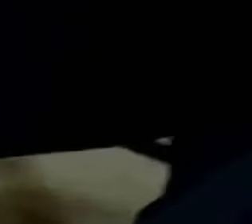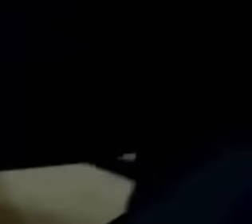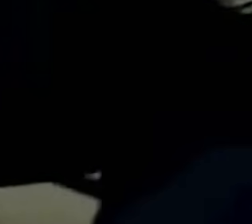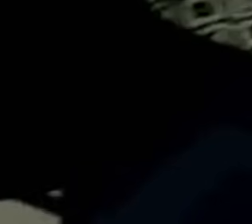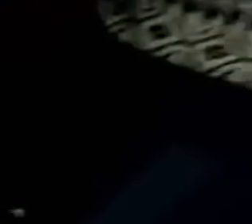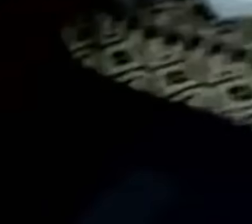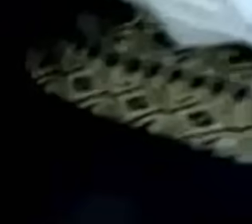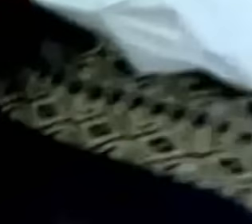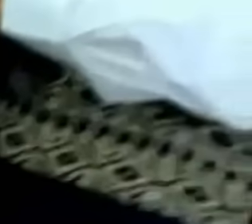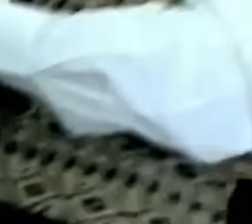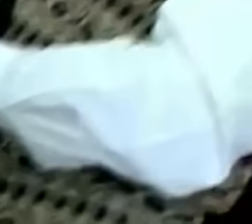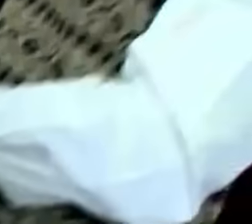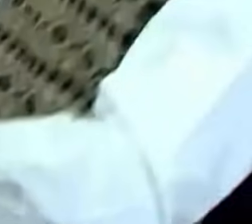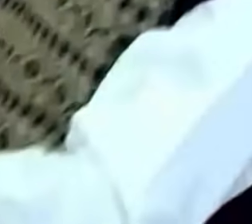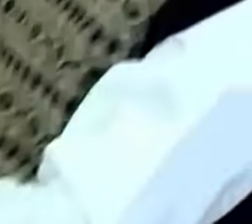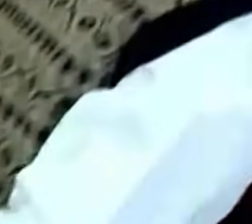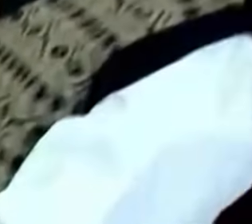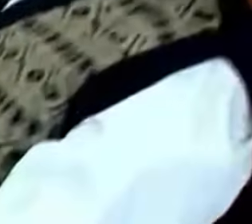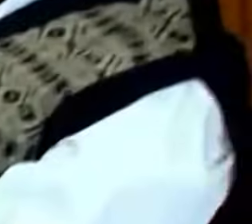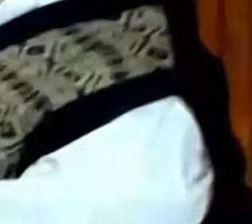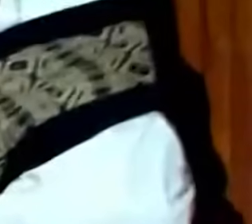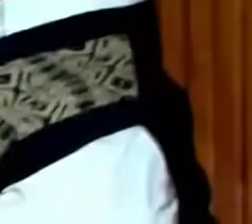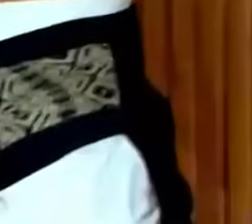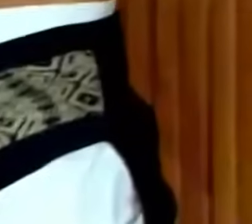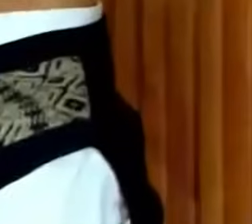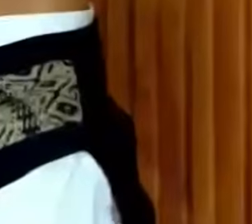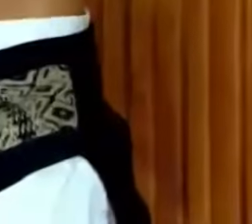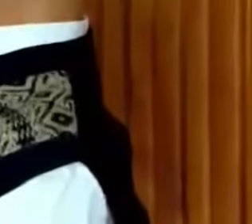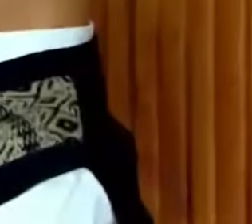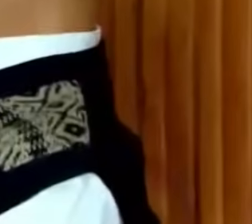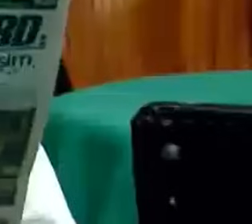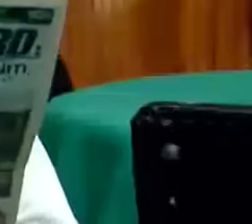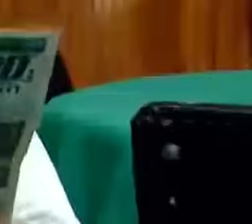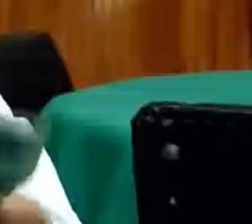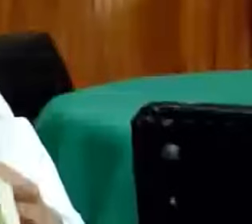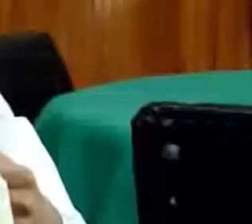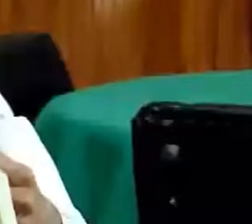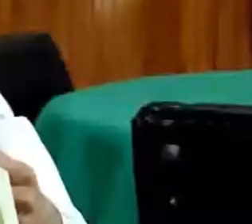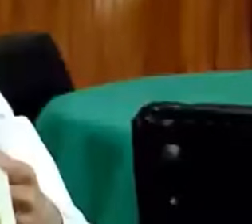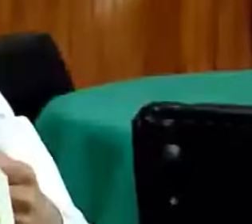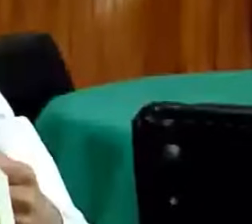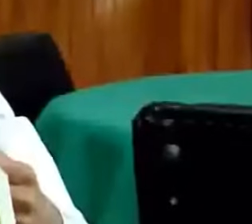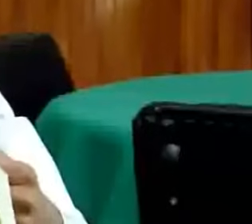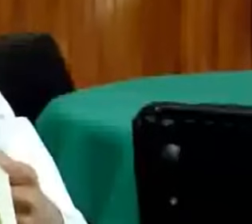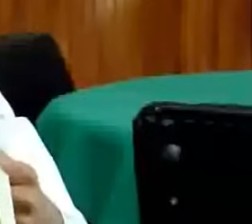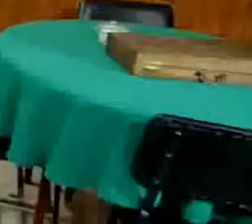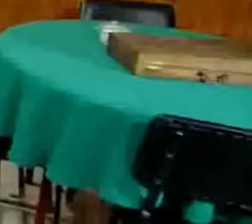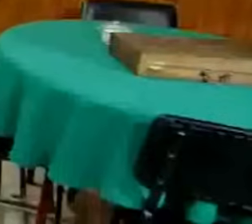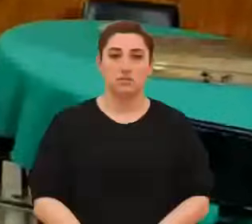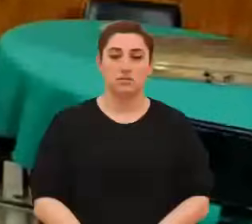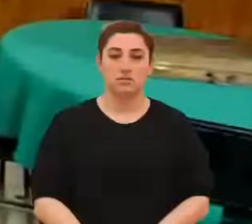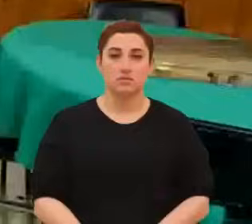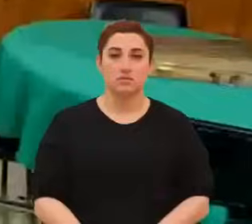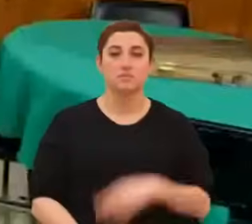Kahvede bacağını sandalyeye uzatmış oturan biri. Yüzünü gördük. Rıza. Sivil kıyafetini gazete